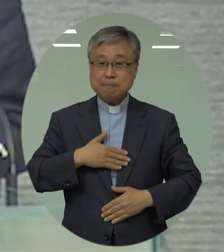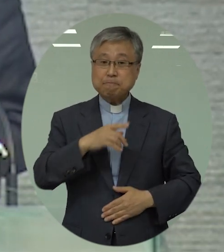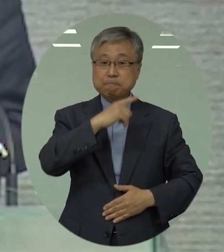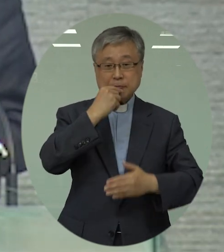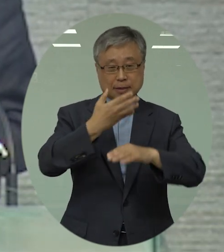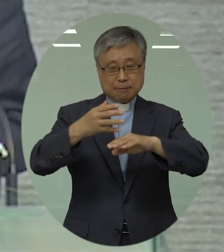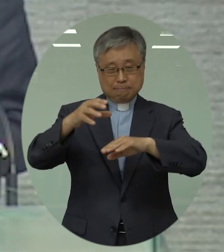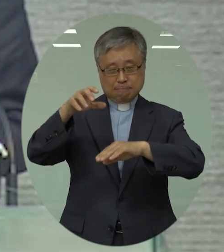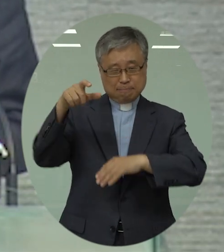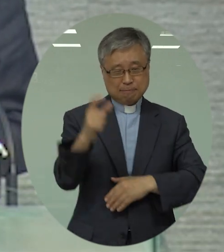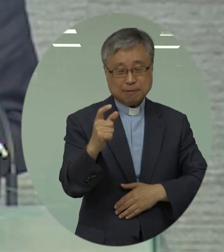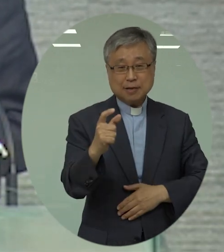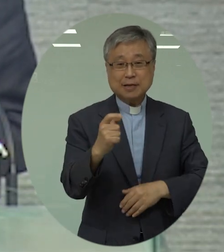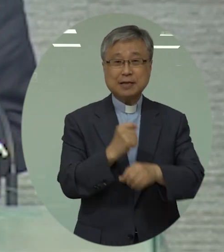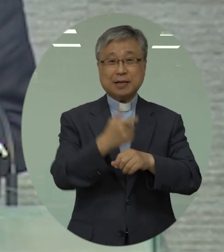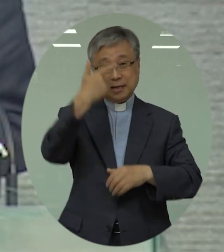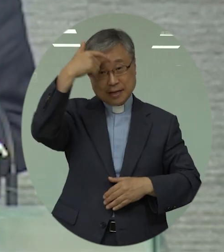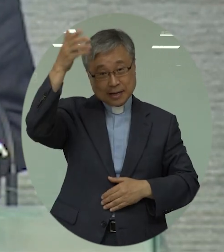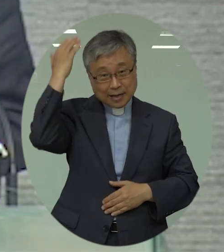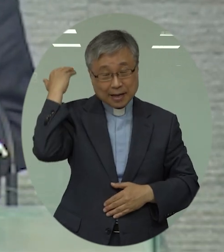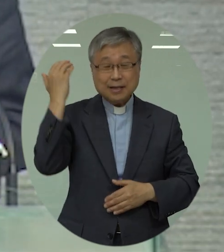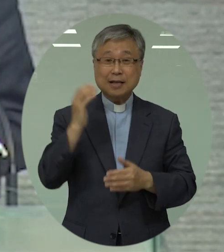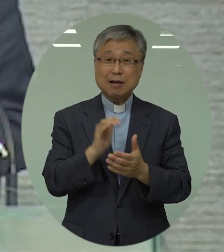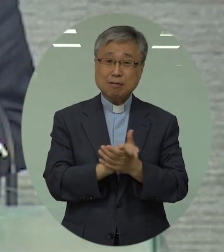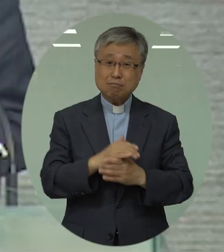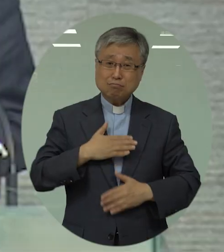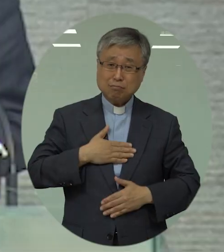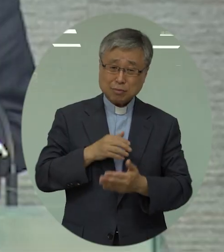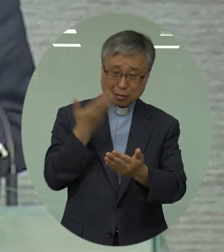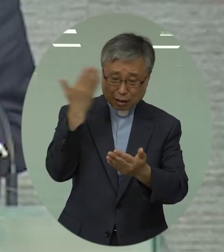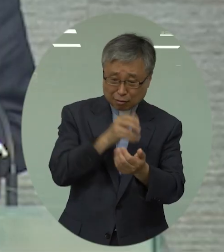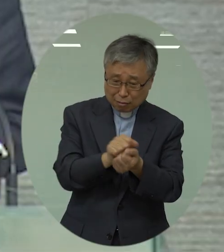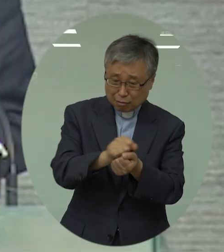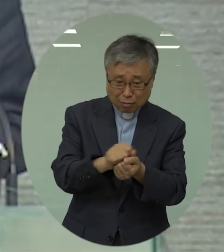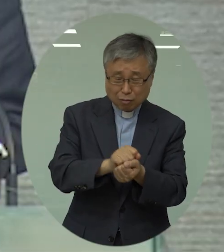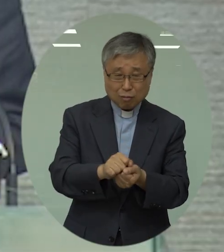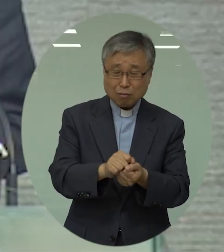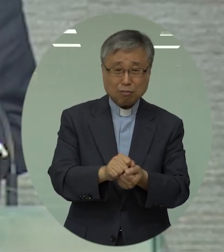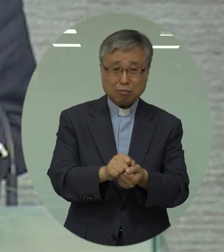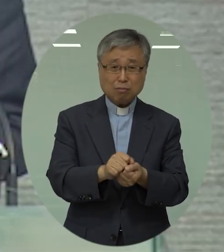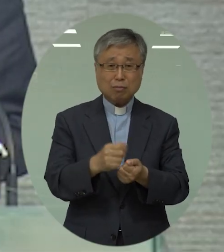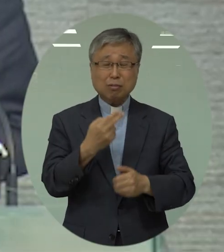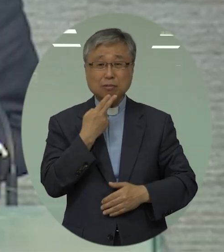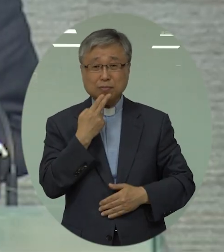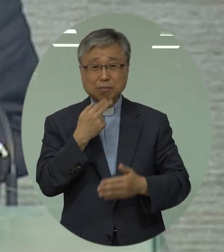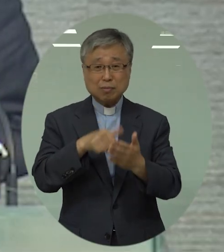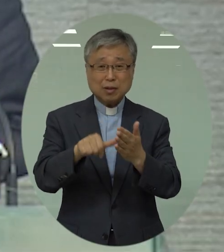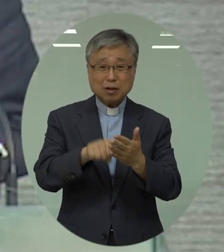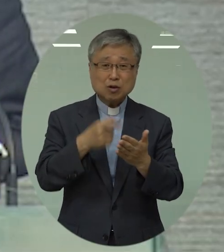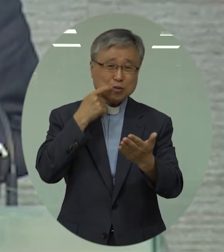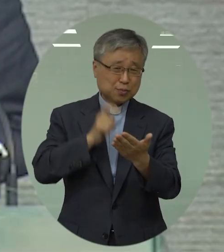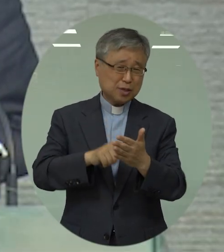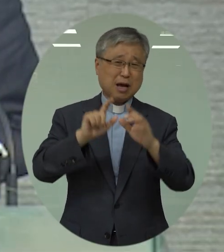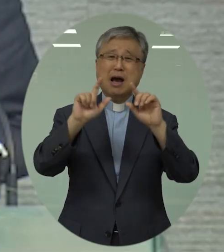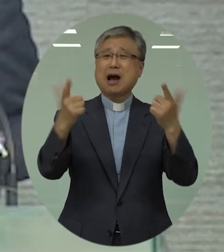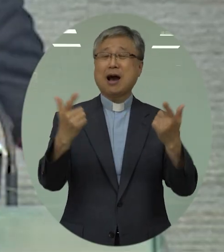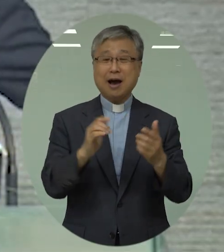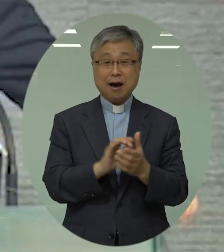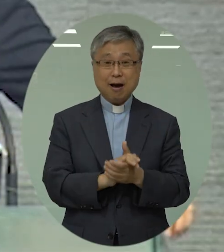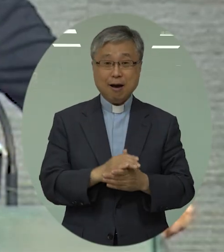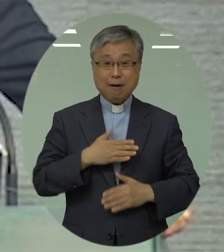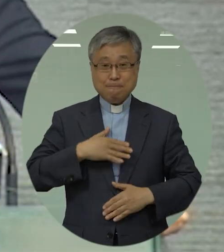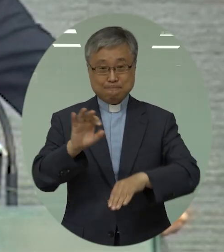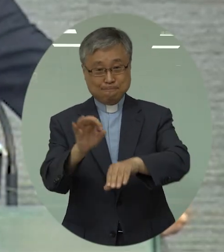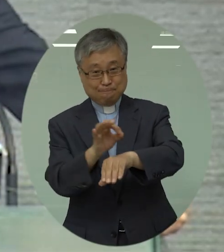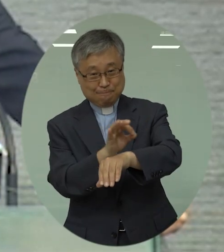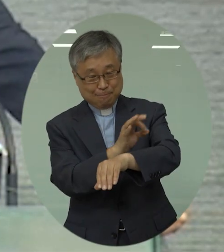피가. 옛날에 세척제가 없으니까 이 응고된 피를 닦아내기가 참 쉽질 않아요. 근데